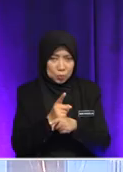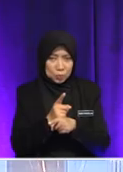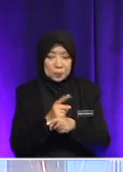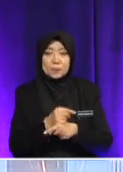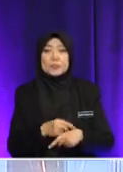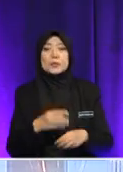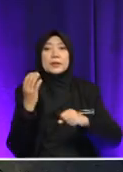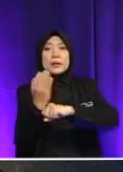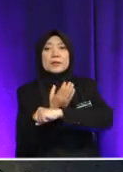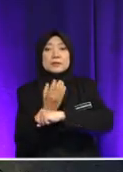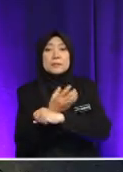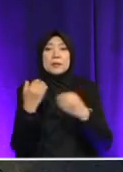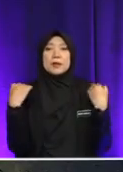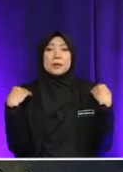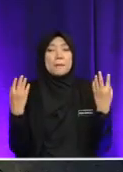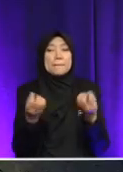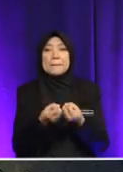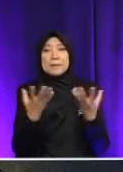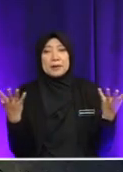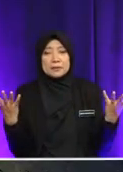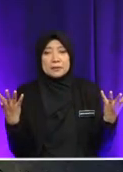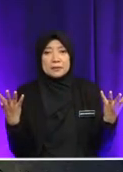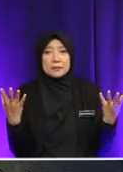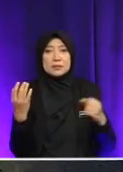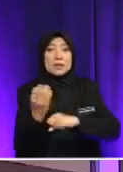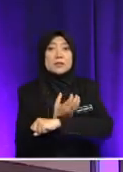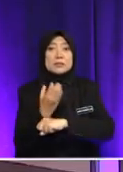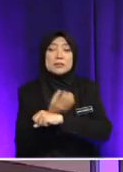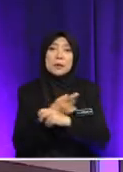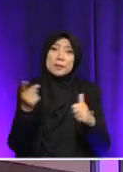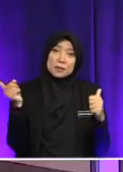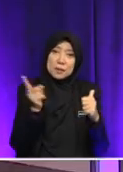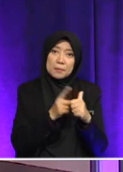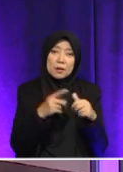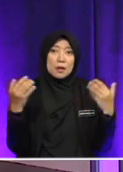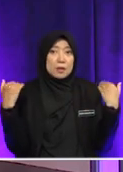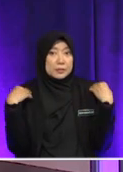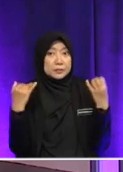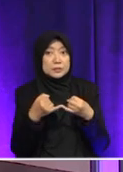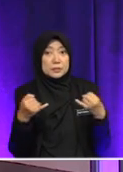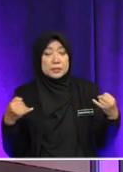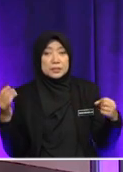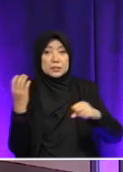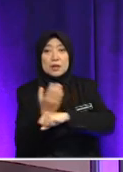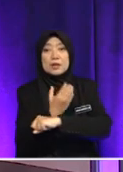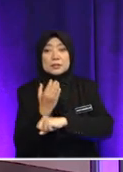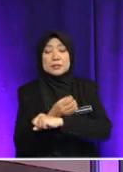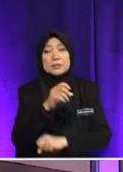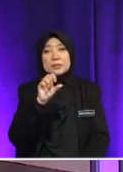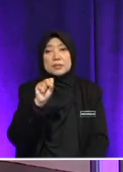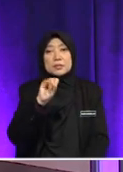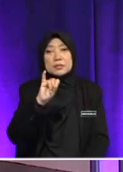Sebenarnya ada berbagai lah oke kaca yang pertama Oke kita ada jenis kaca silikat